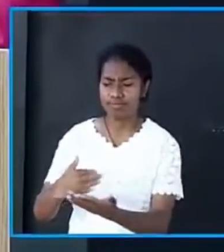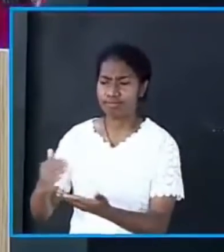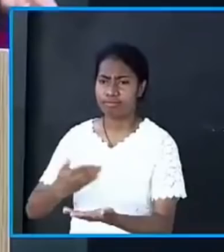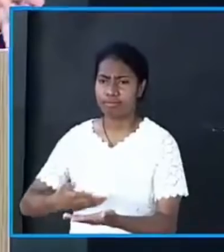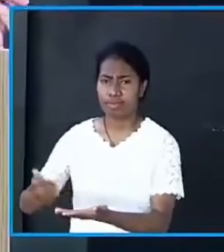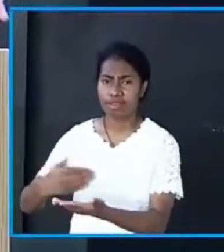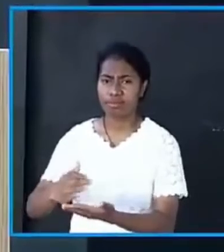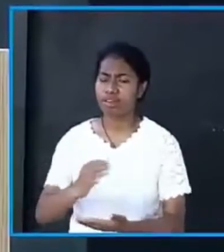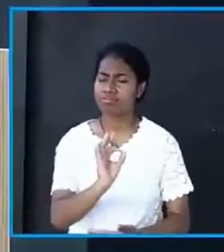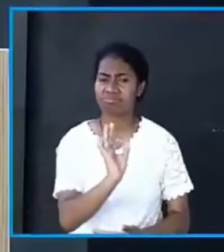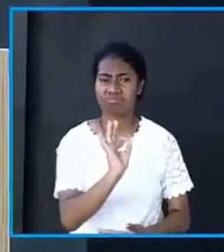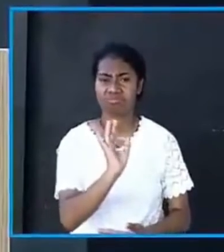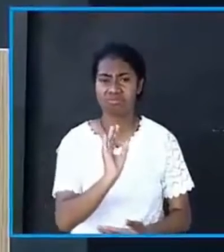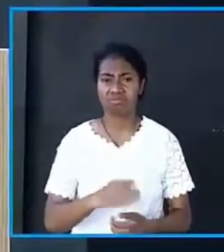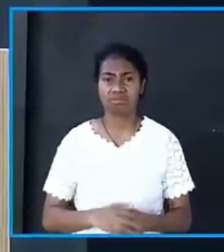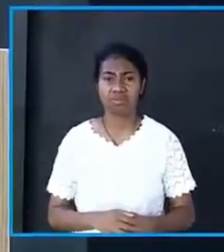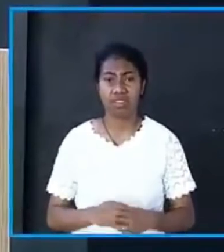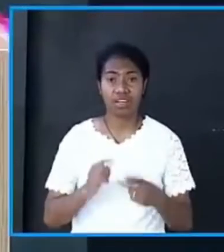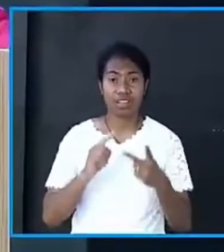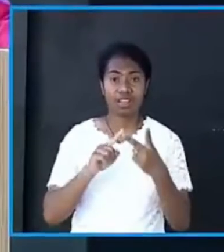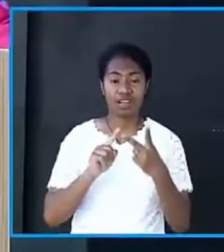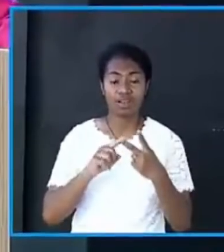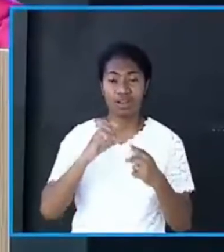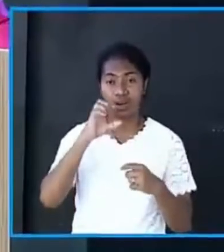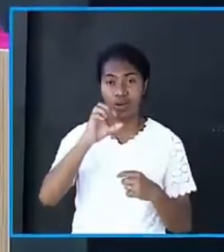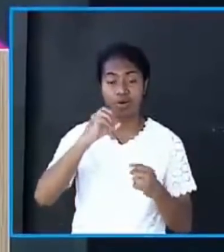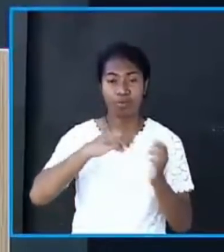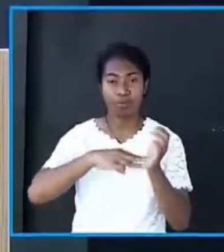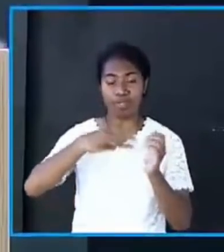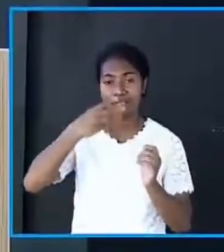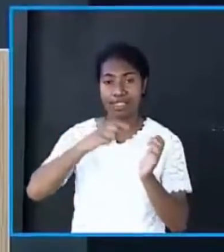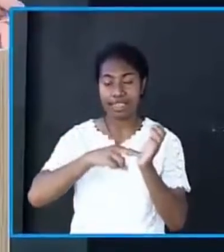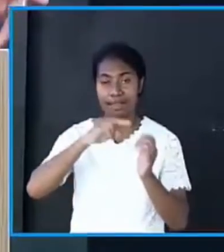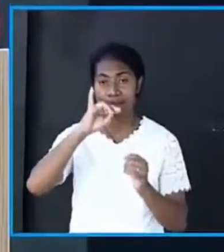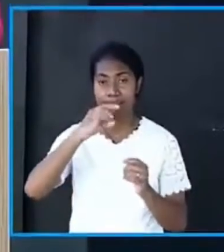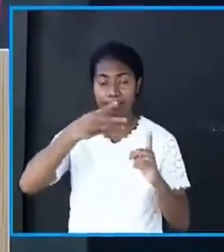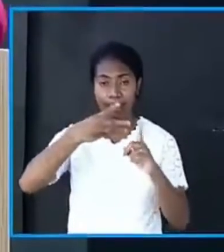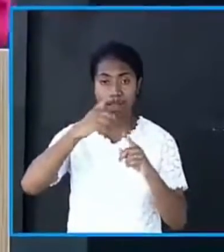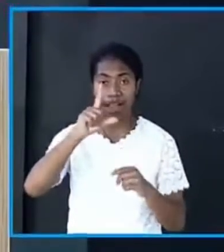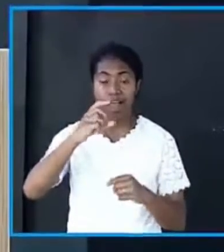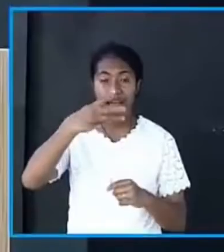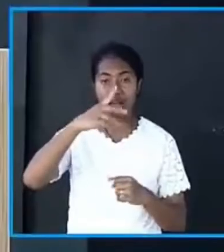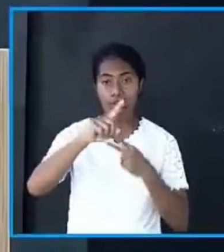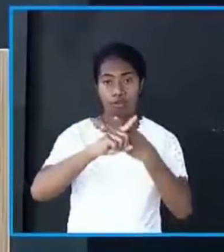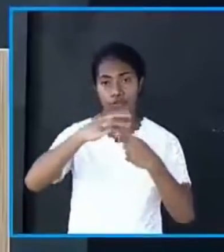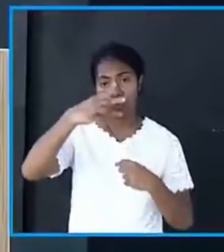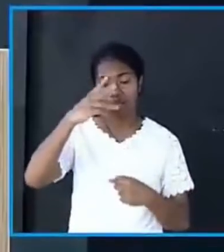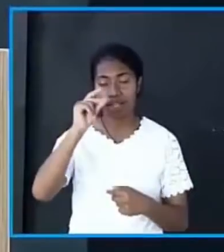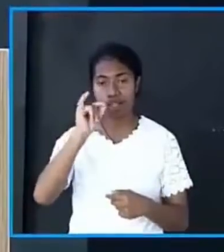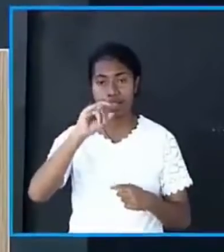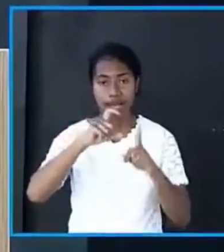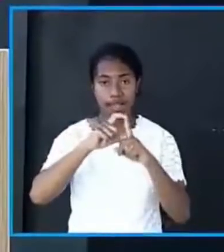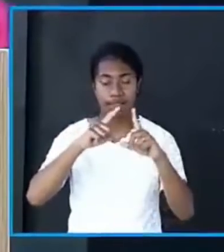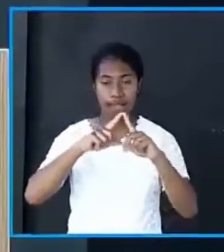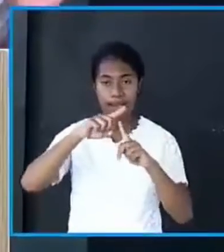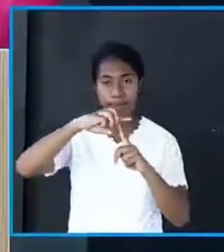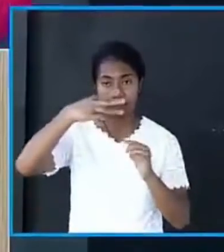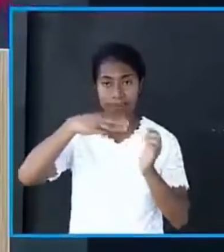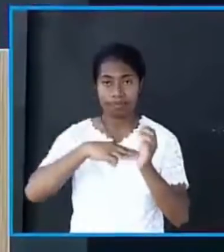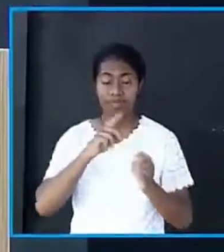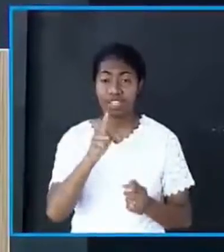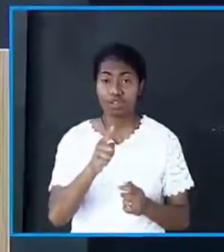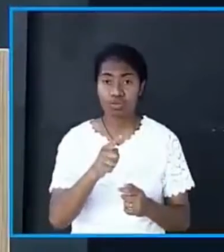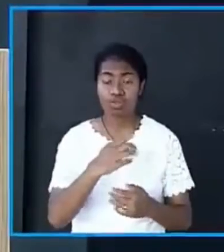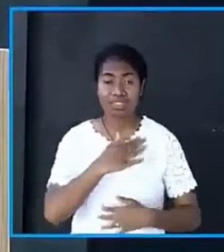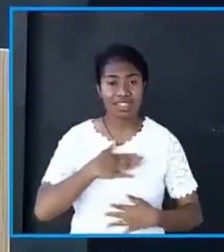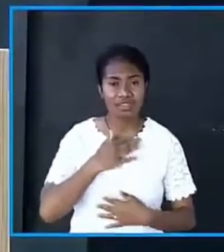yang kedua communicable atribut itu anak sifat yang bisa diberikan atau bisa dibagi Yang tidak bisa dibagi